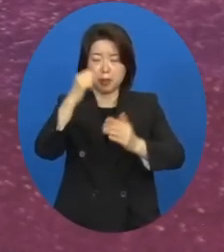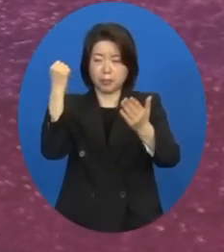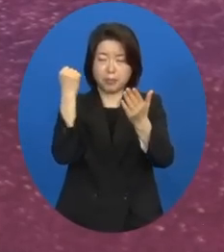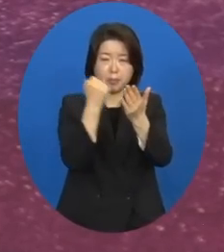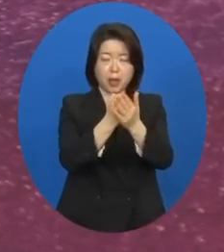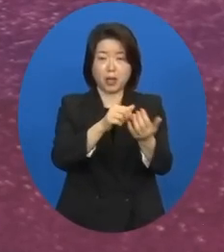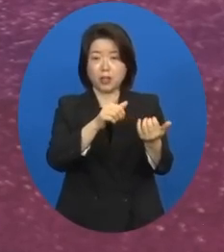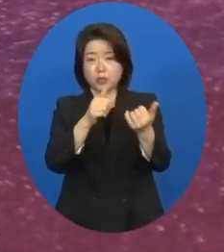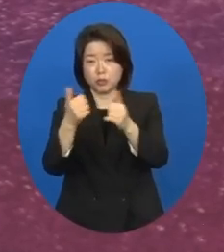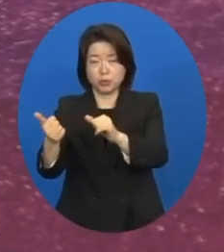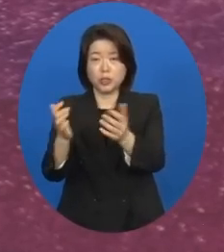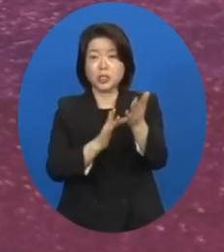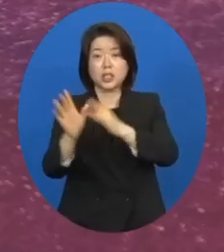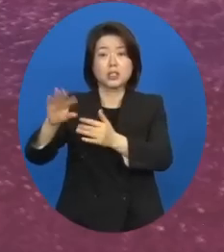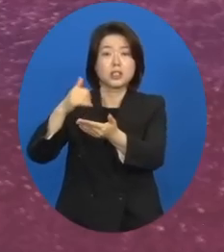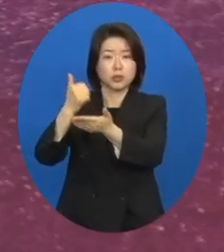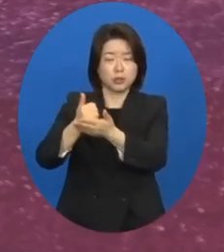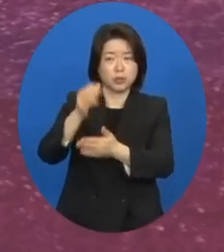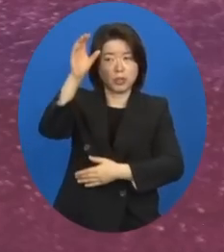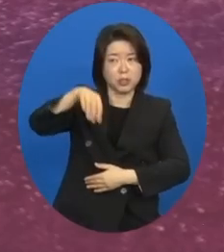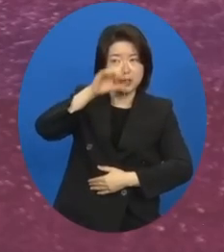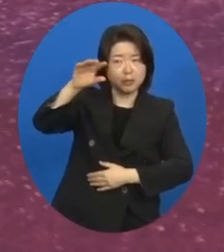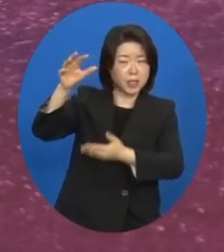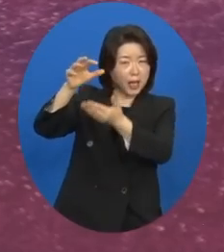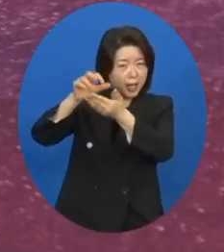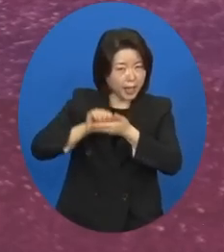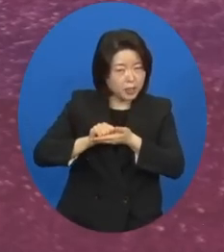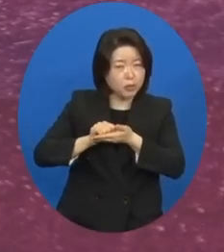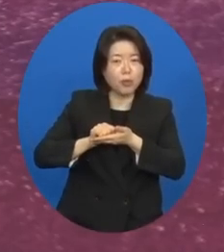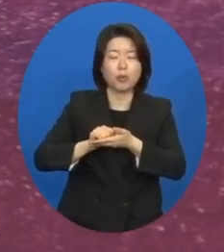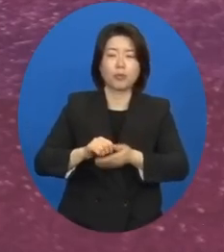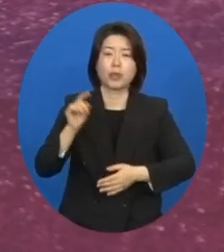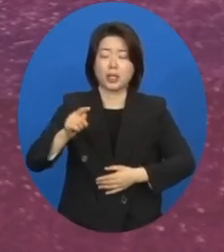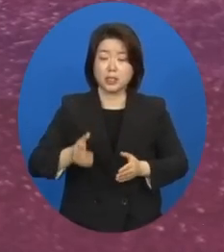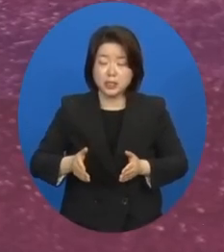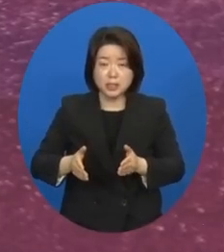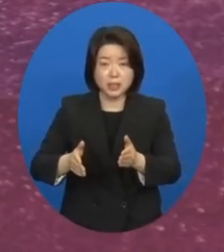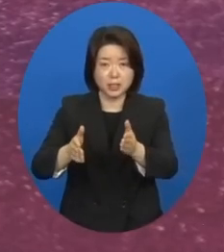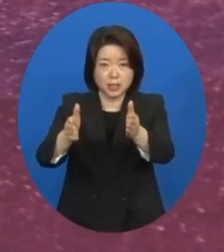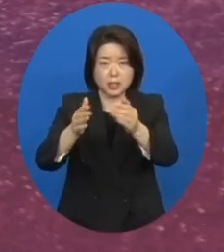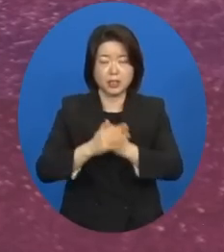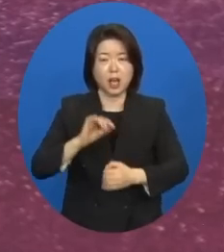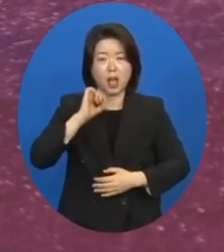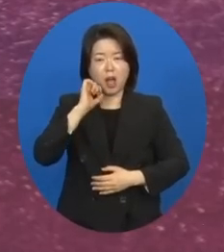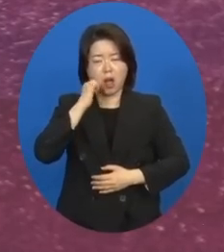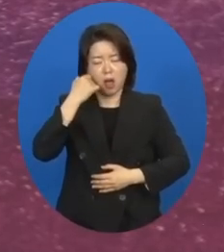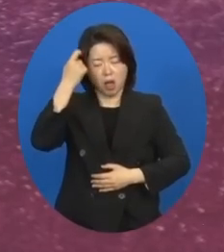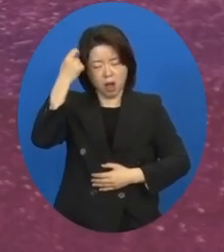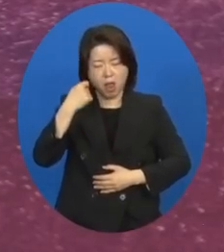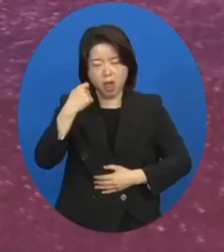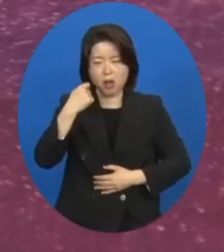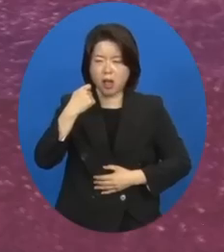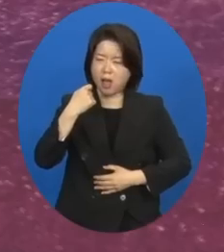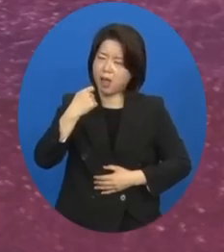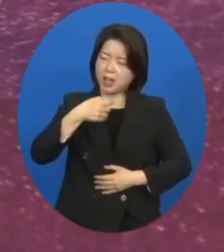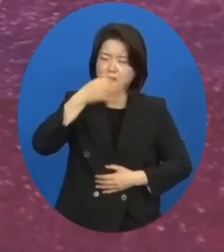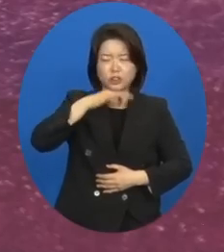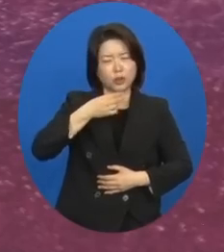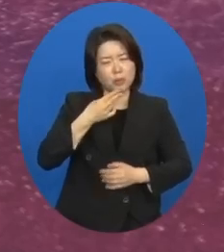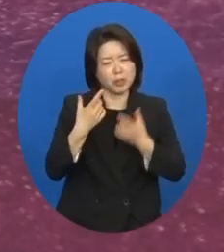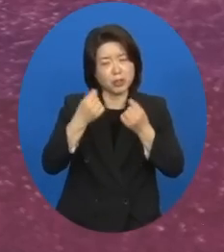예수 그리스도, 그 십자가를 붙들고 그 길이 어렵게 느껴지고 불합리하게